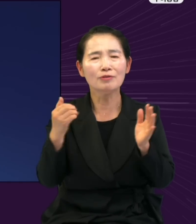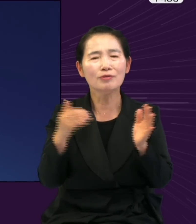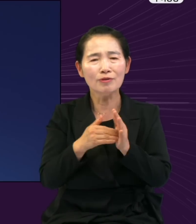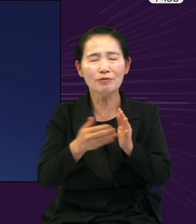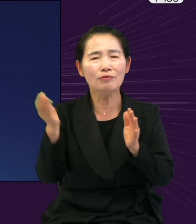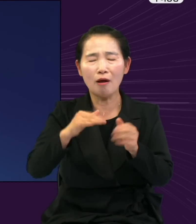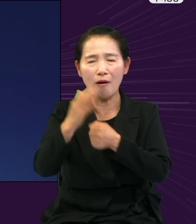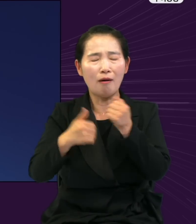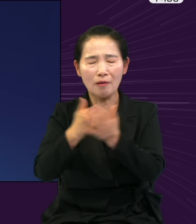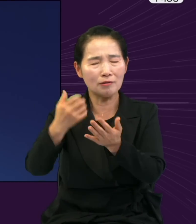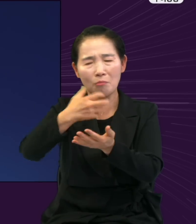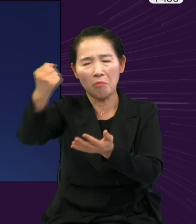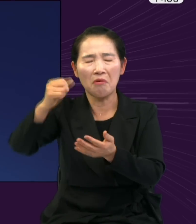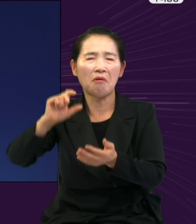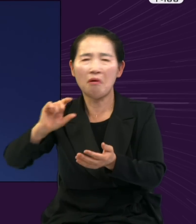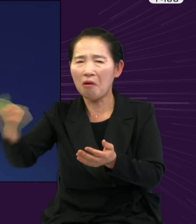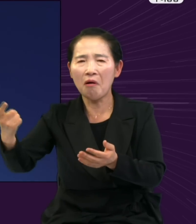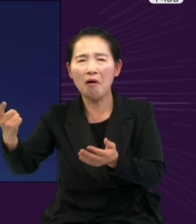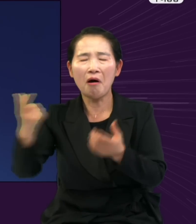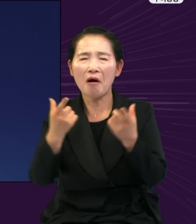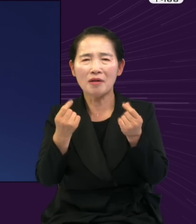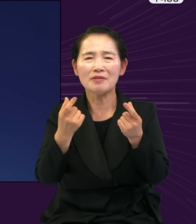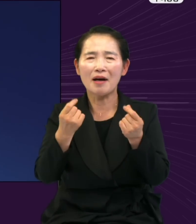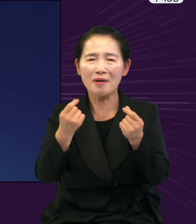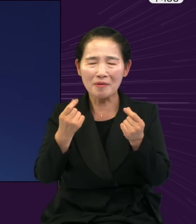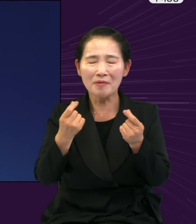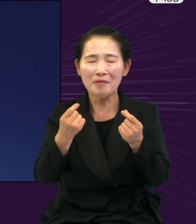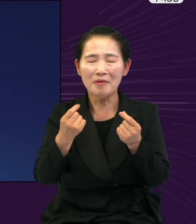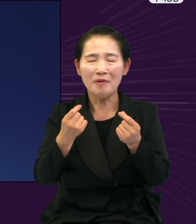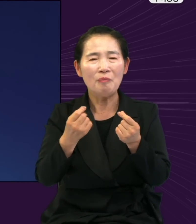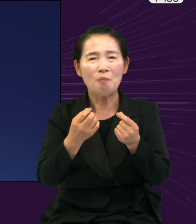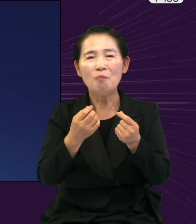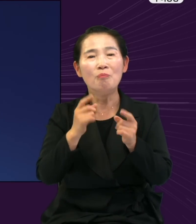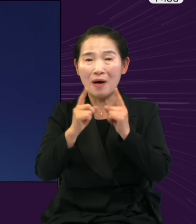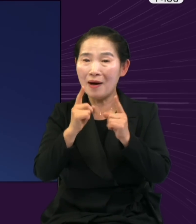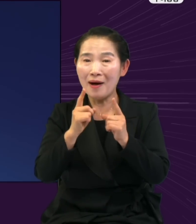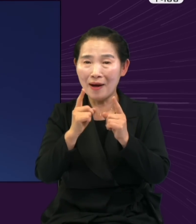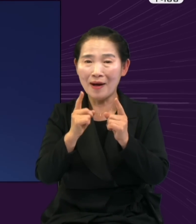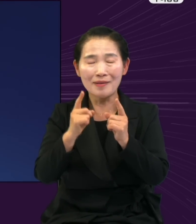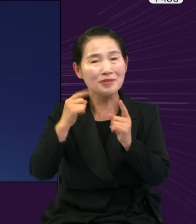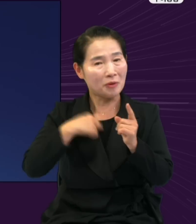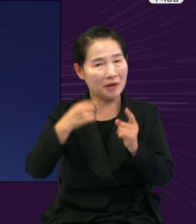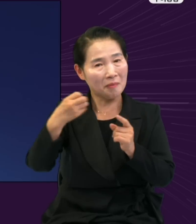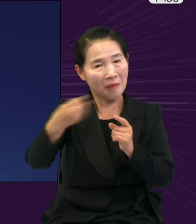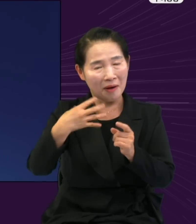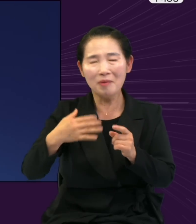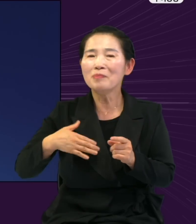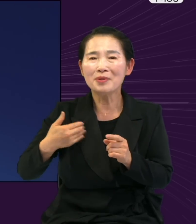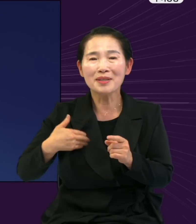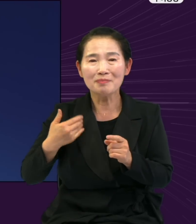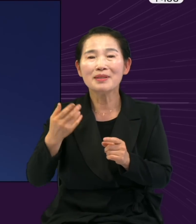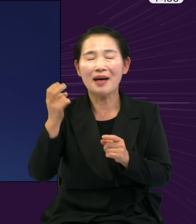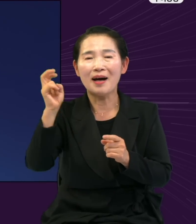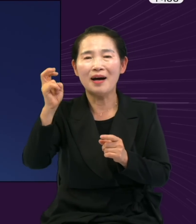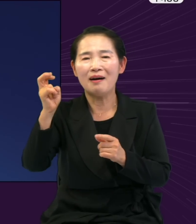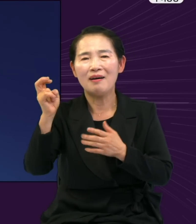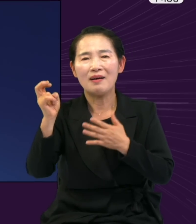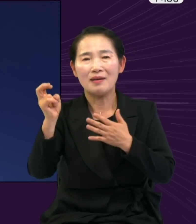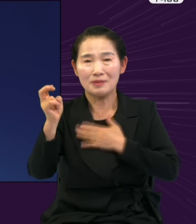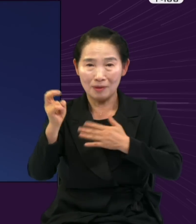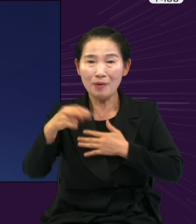라고 저에게 물었는 분이 계실 수도 있을 것입니다. 저도 엄마를